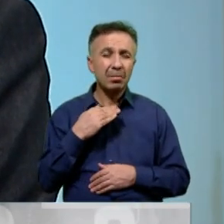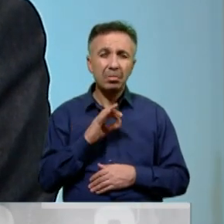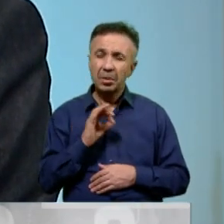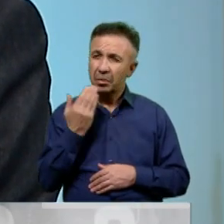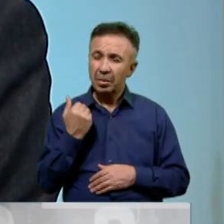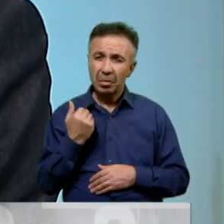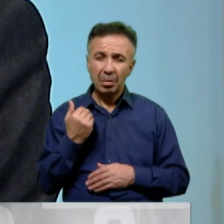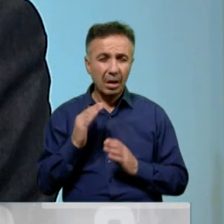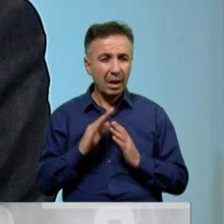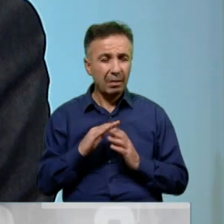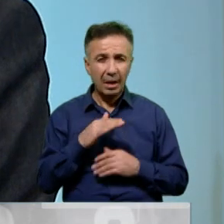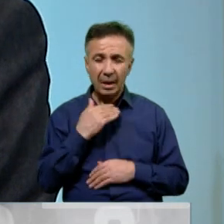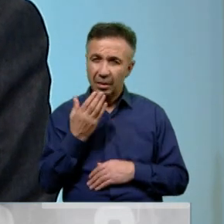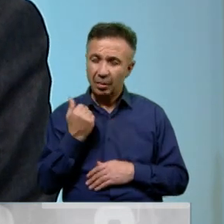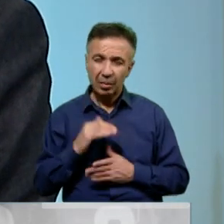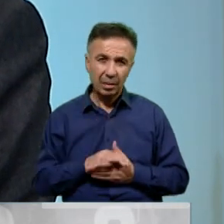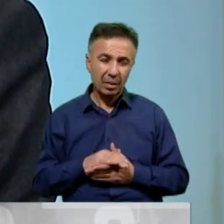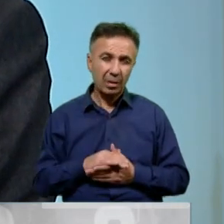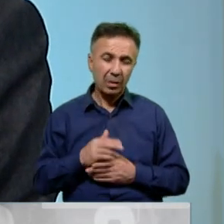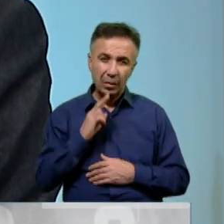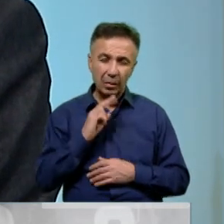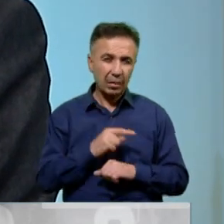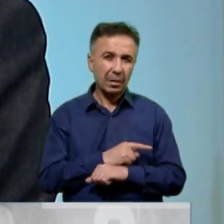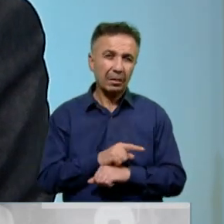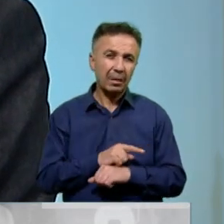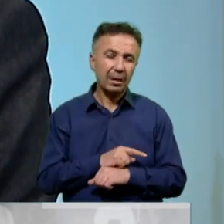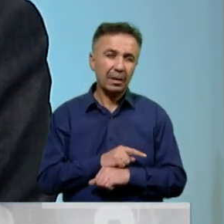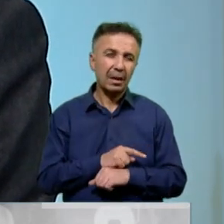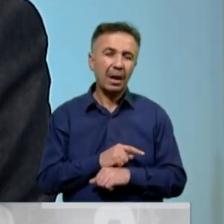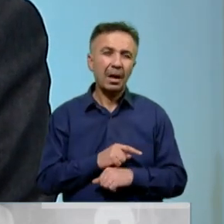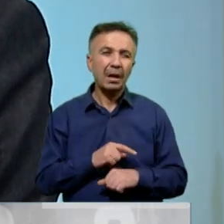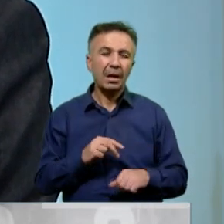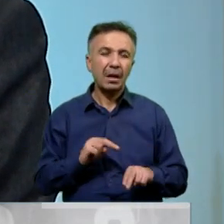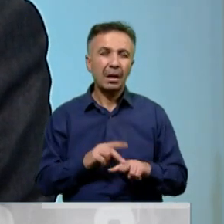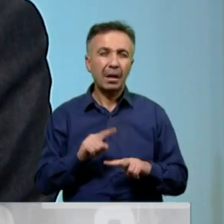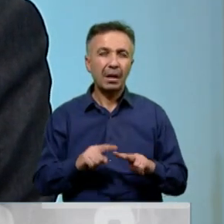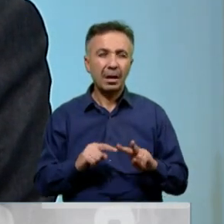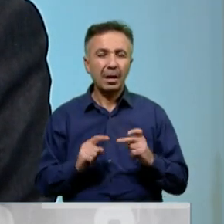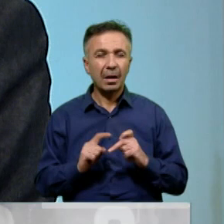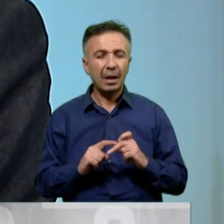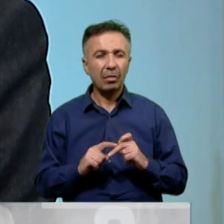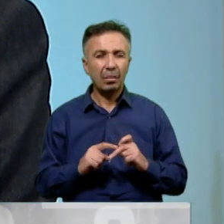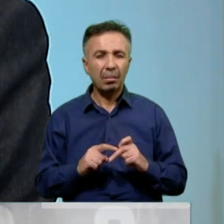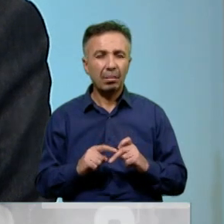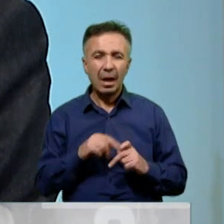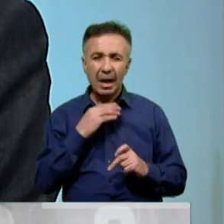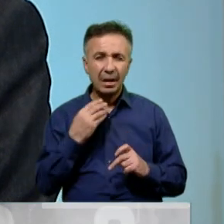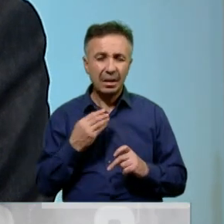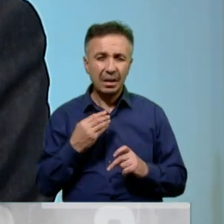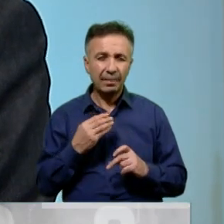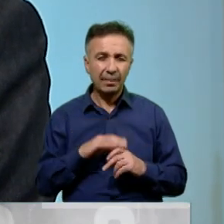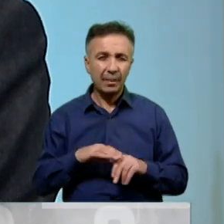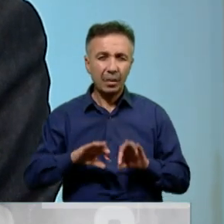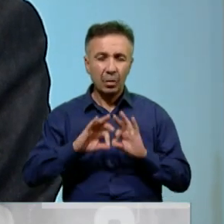Eve çok fazla girmiyorsa o zaman biraz fazlaca kavurma yapabilir. Başka türlü sucuktur neyse